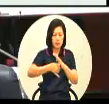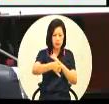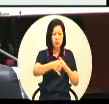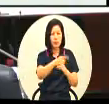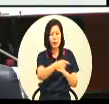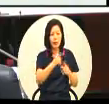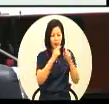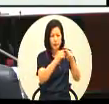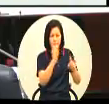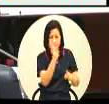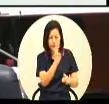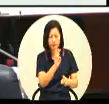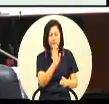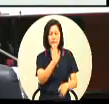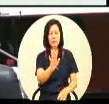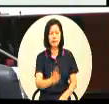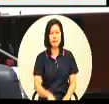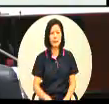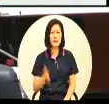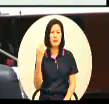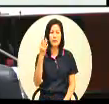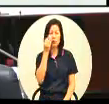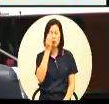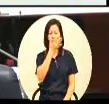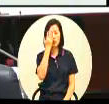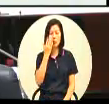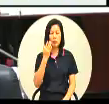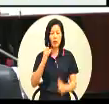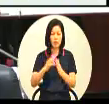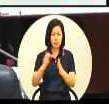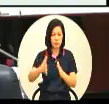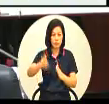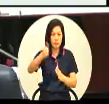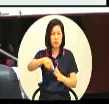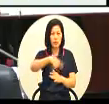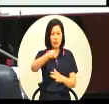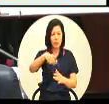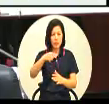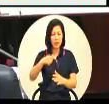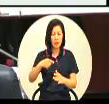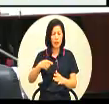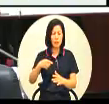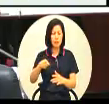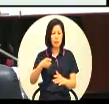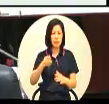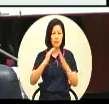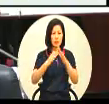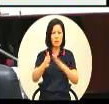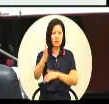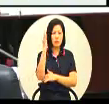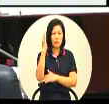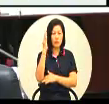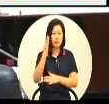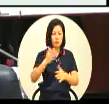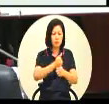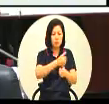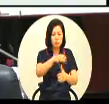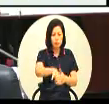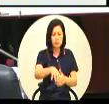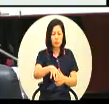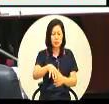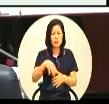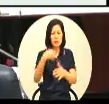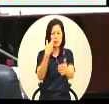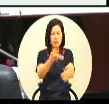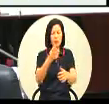勘。当初是观光局的官员讲，因为市政府无相关的腹地可以来盖公厕，